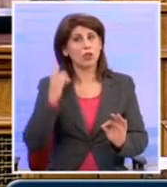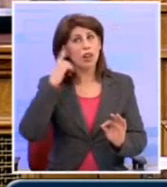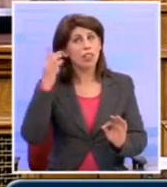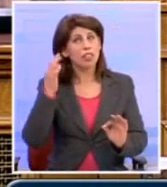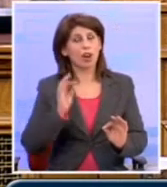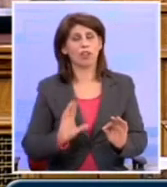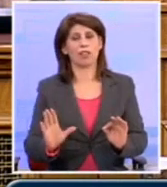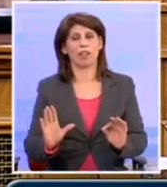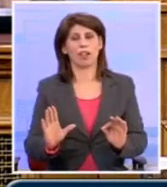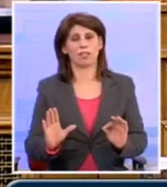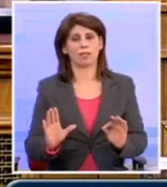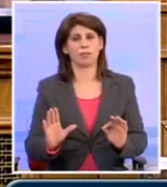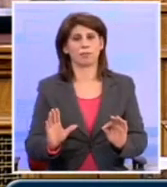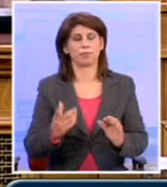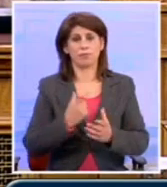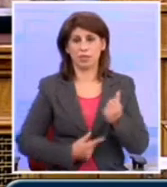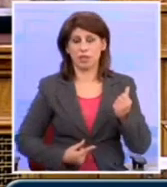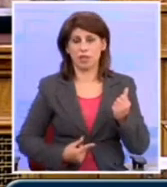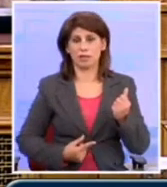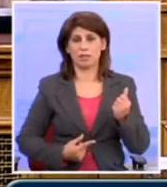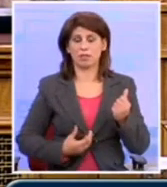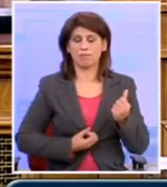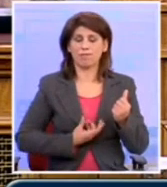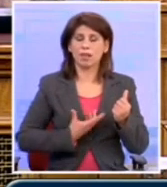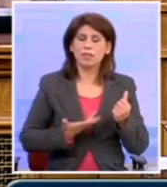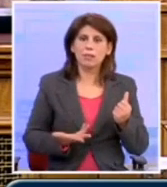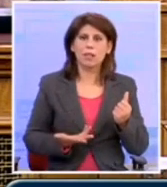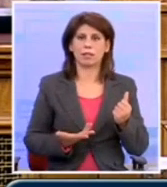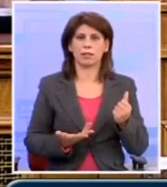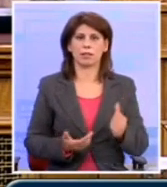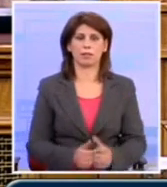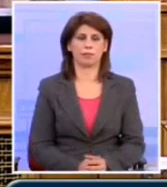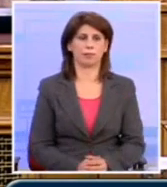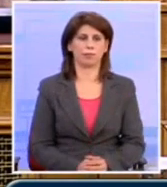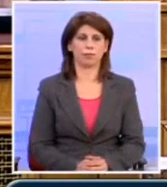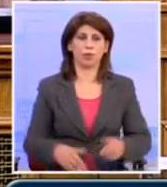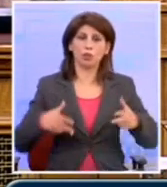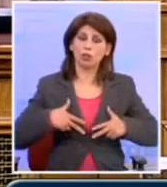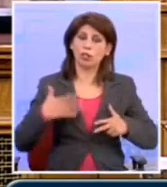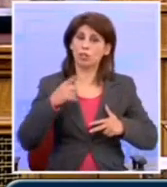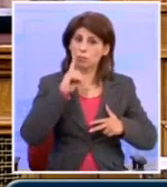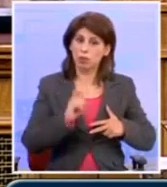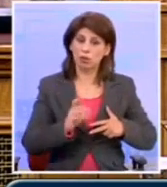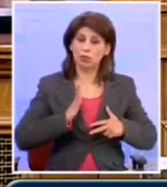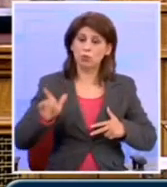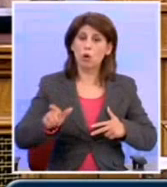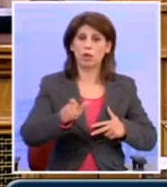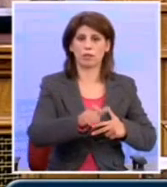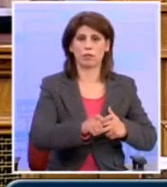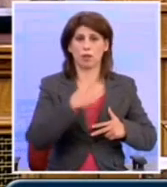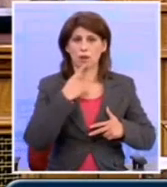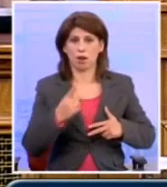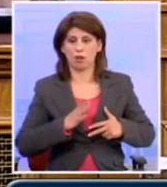ιδεολογήματος της έλλειψης συνέστησης του ότι το κράτος έχει υποχρέωση στους πολίτες του να του